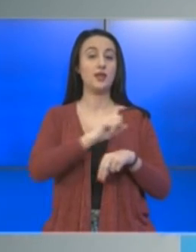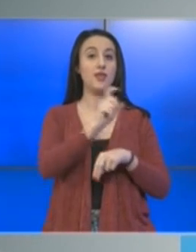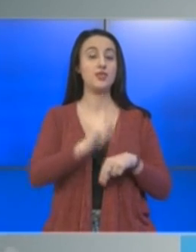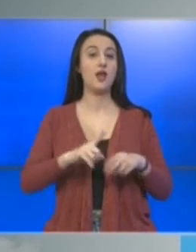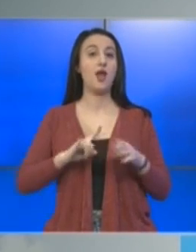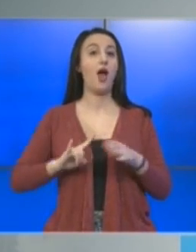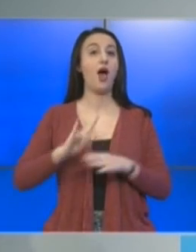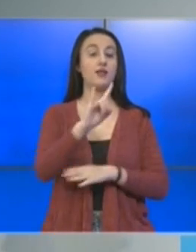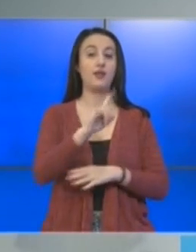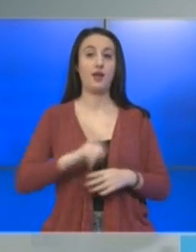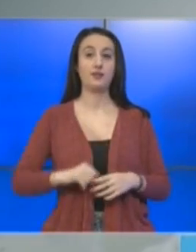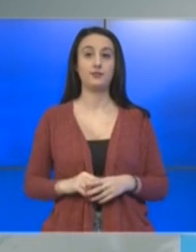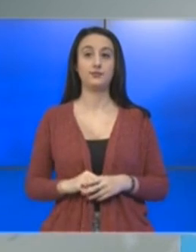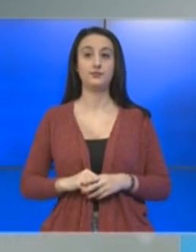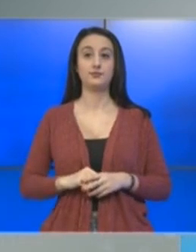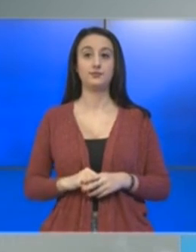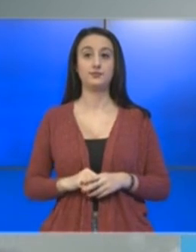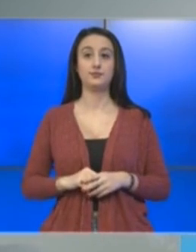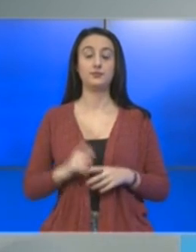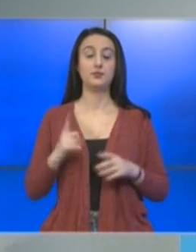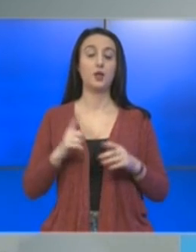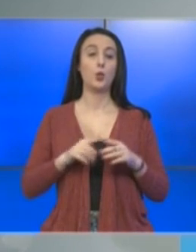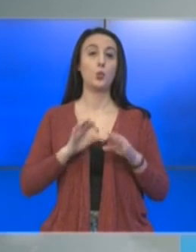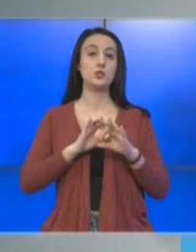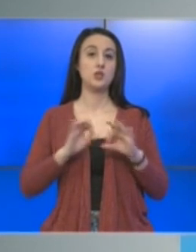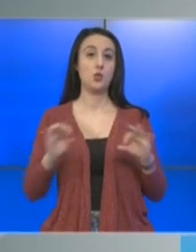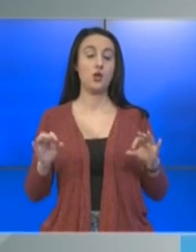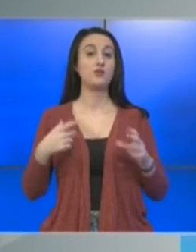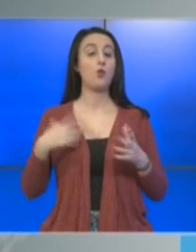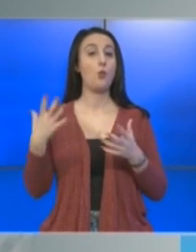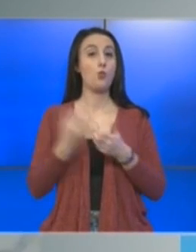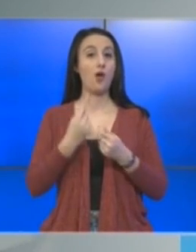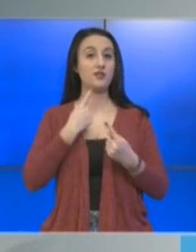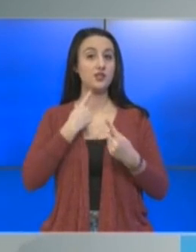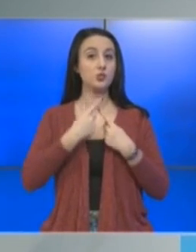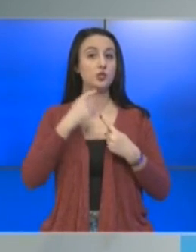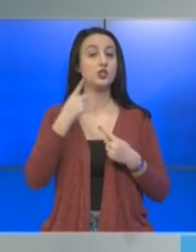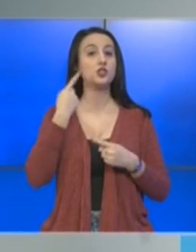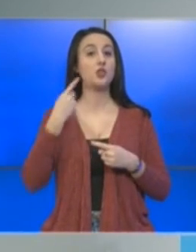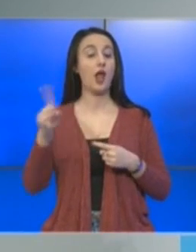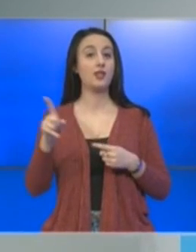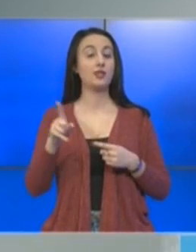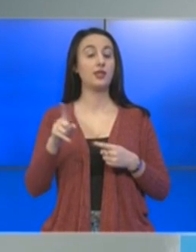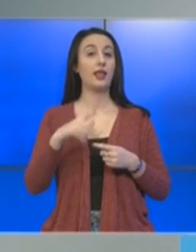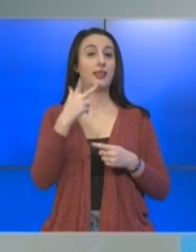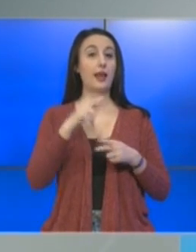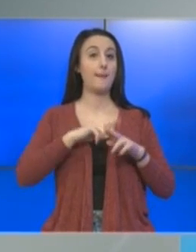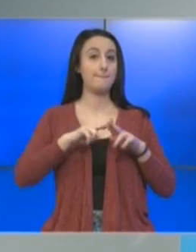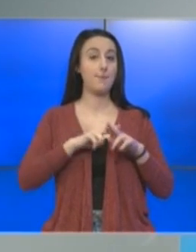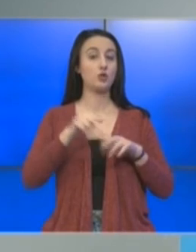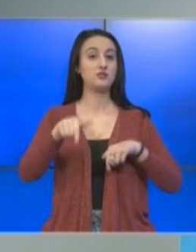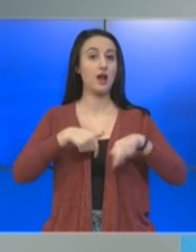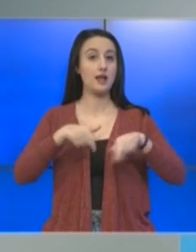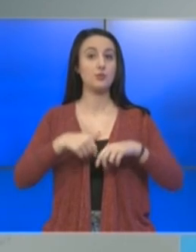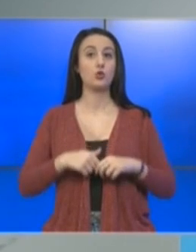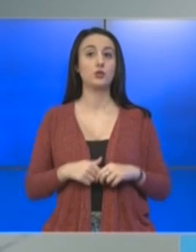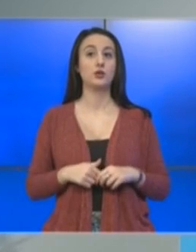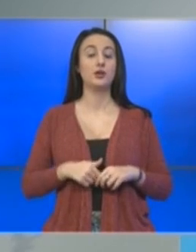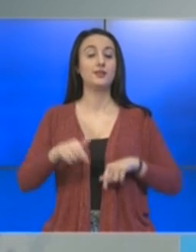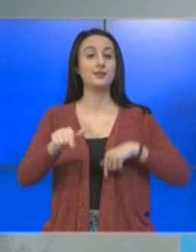calea aeriană. Cu siguranță vom lua în discuție și celelalte trei moduri de transport, și